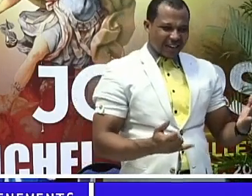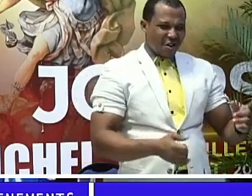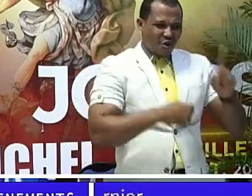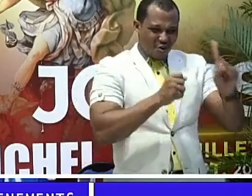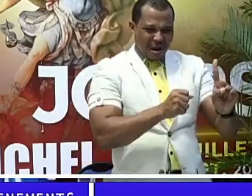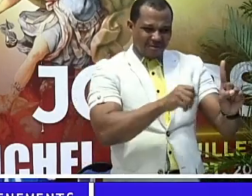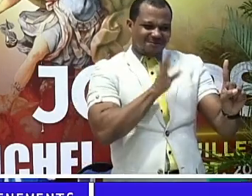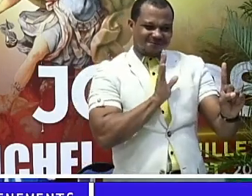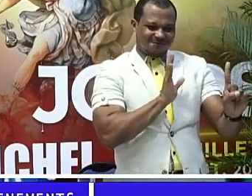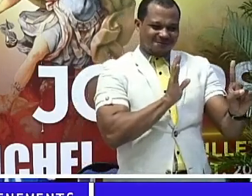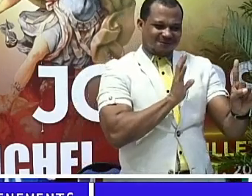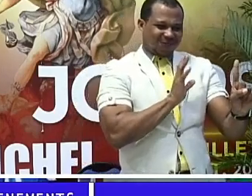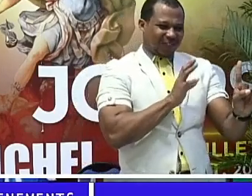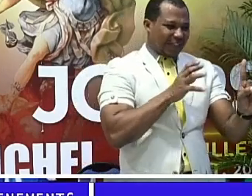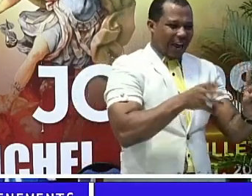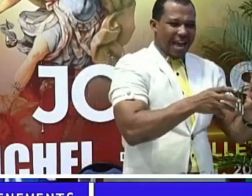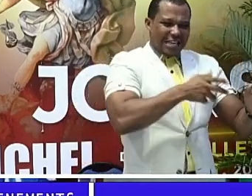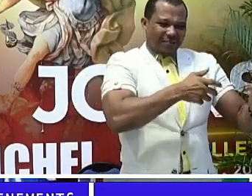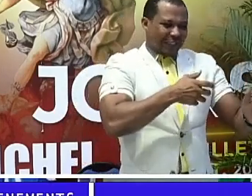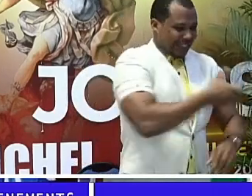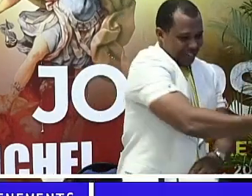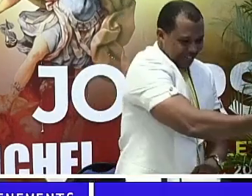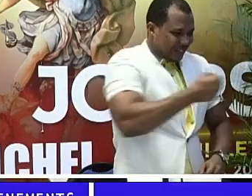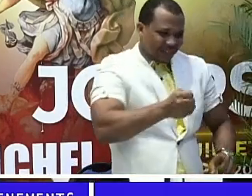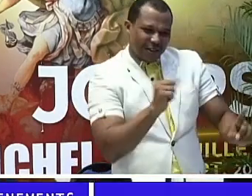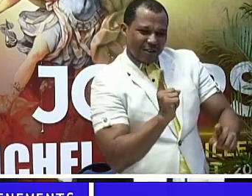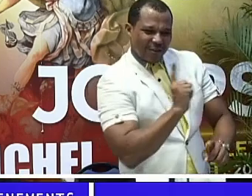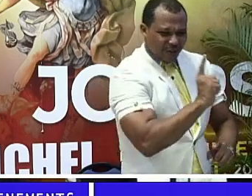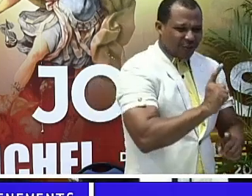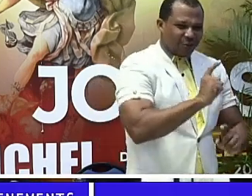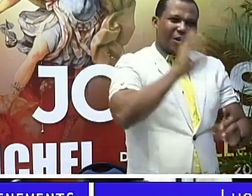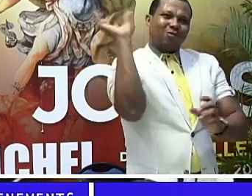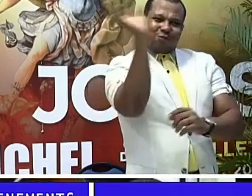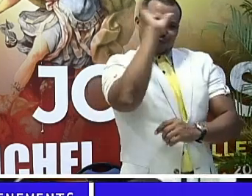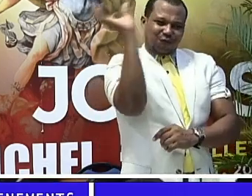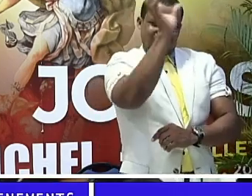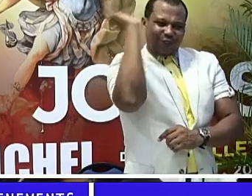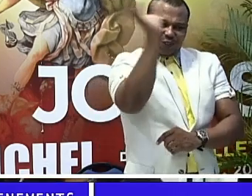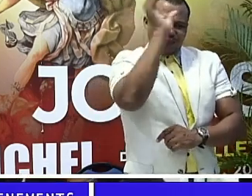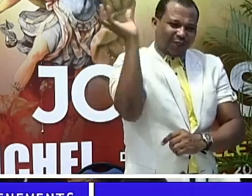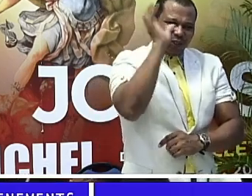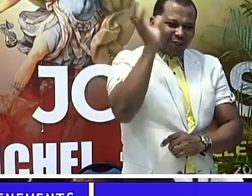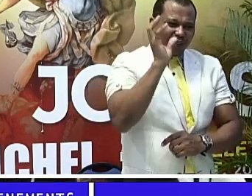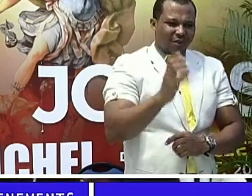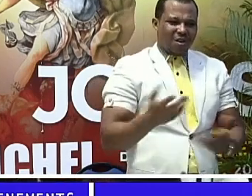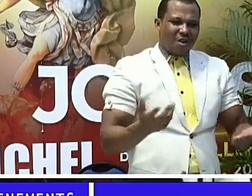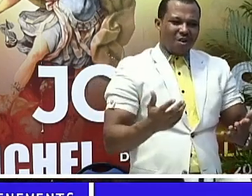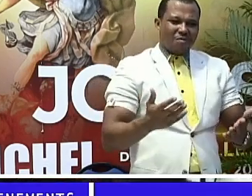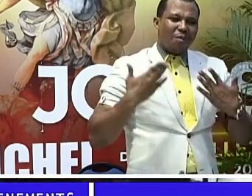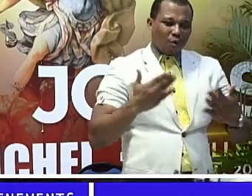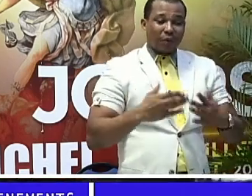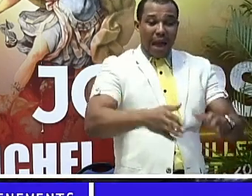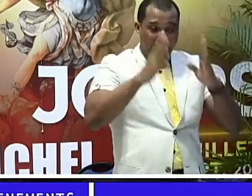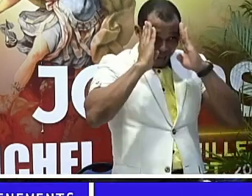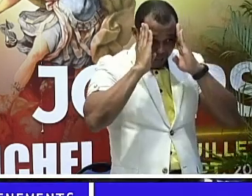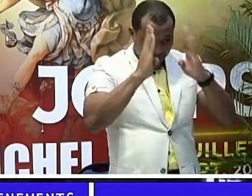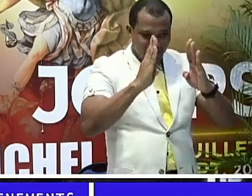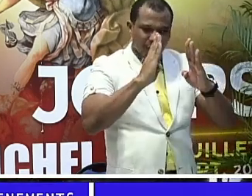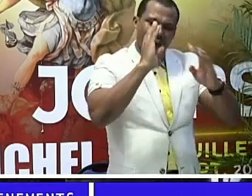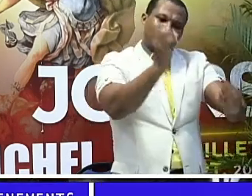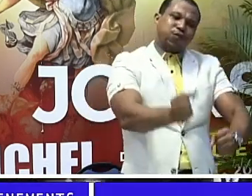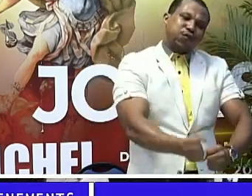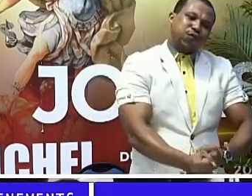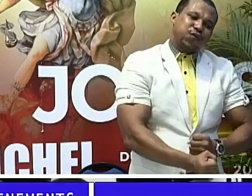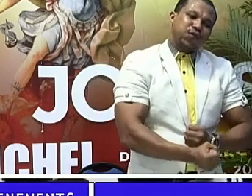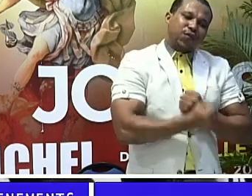comprends? Ce n'est pas pour faire porte machine pour y a fait porte machine pour qu'on sirène y a bail là bas. Oh mon Dieu, mais moi, bat pour amour des